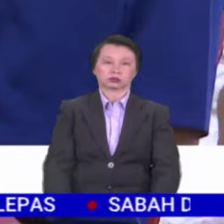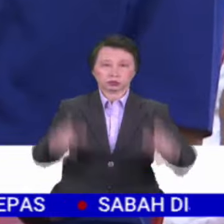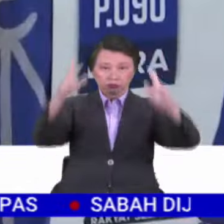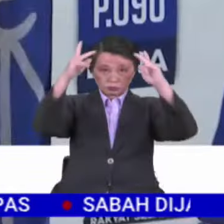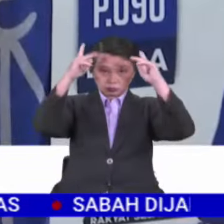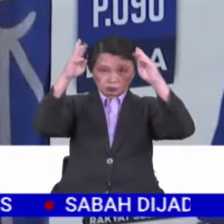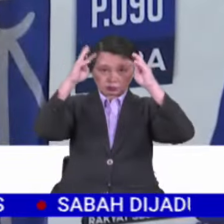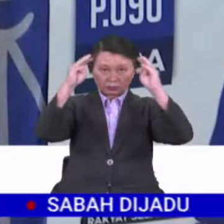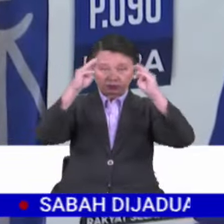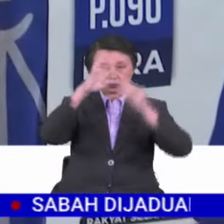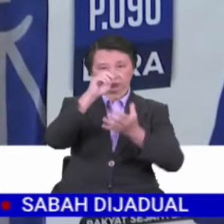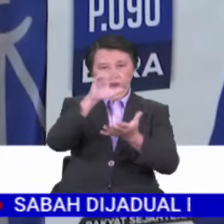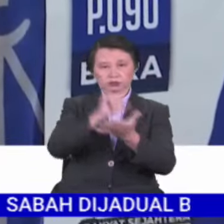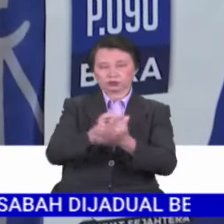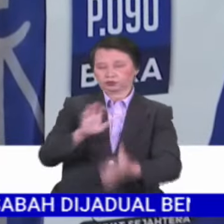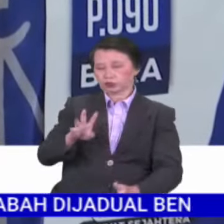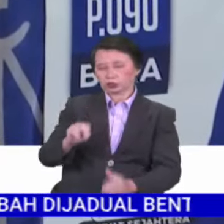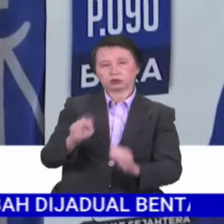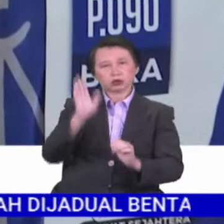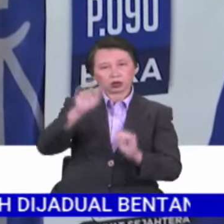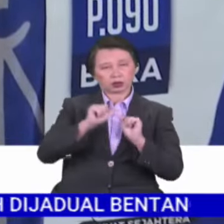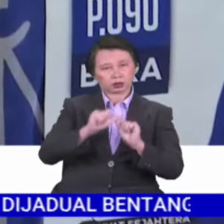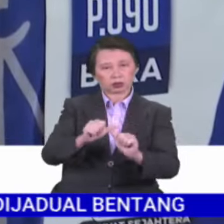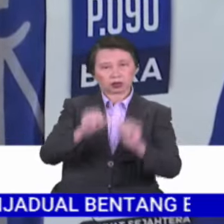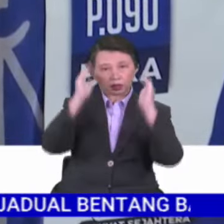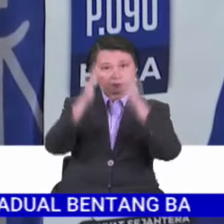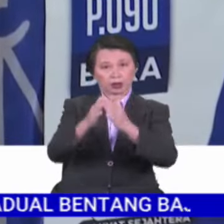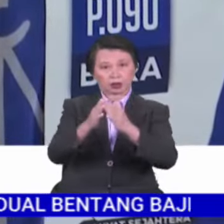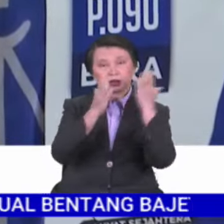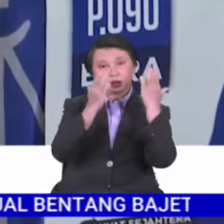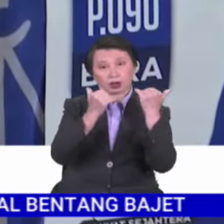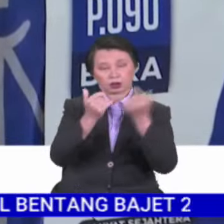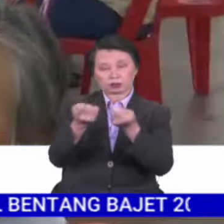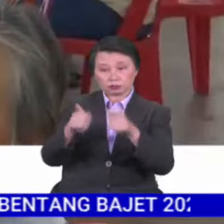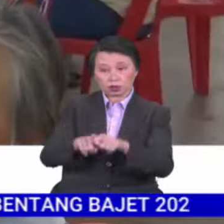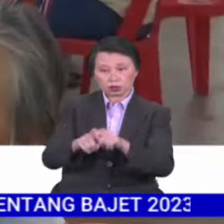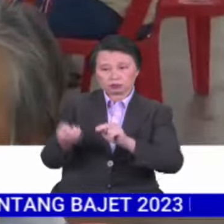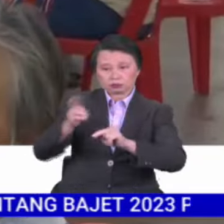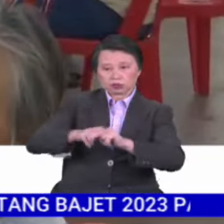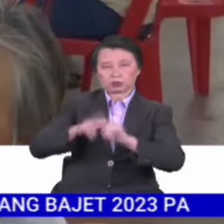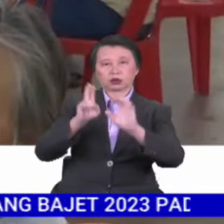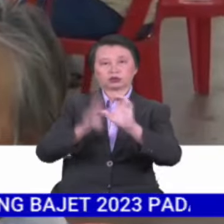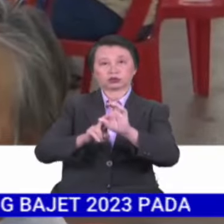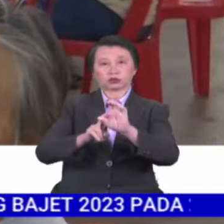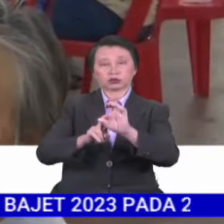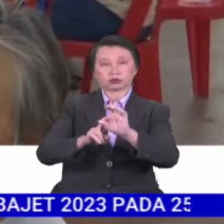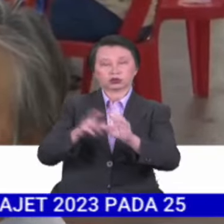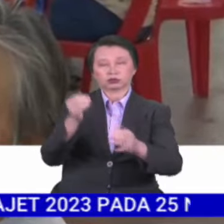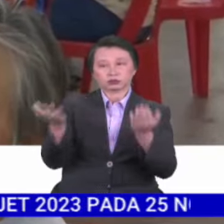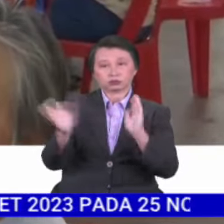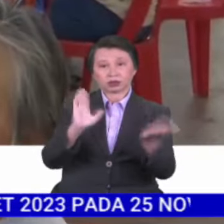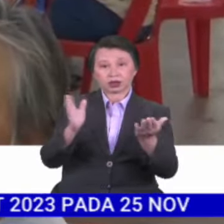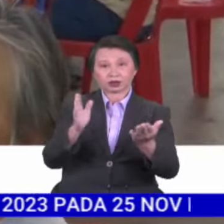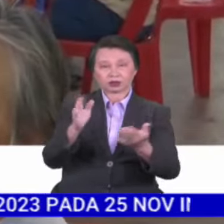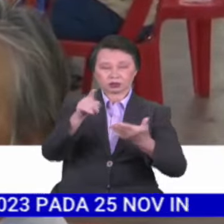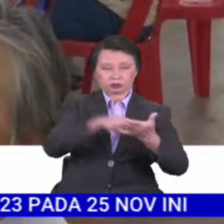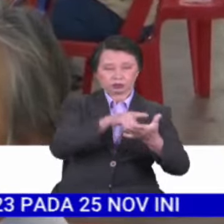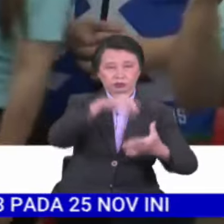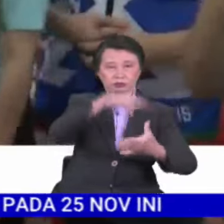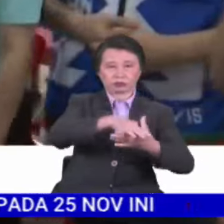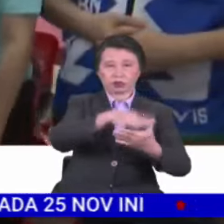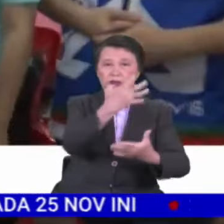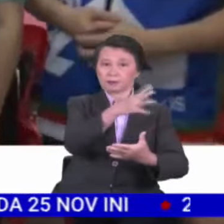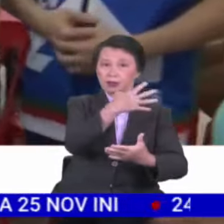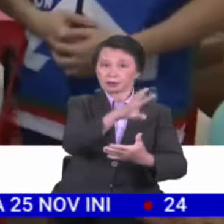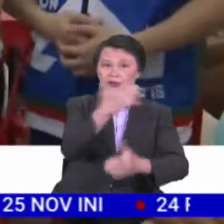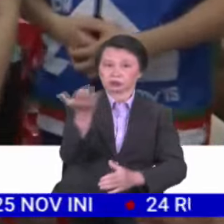Perdana Menteri juga turut yakin BN akan kekal di Pahang dan berharap agar berlaku pertambahan kerusi kali ini berbanding pada pilihan raya